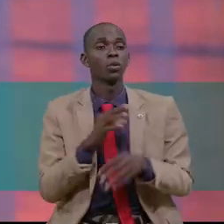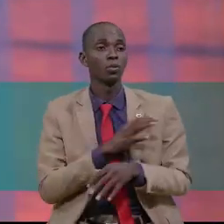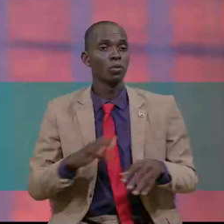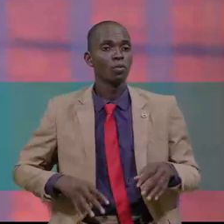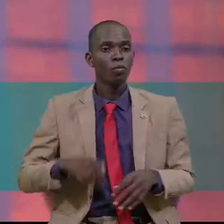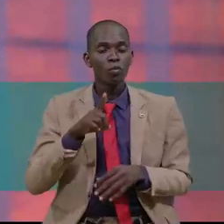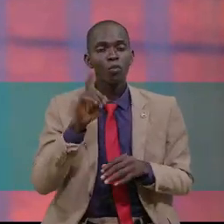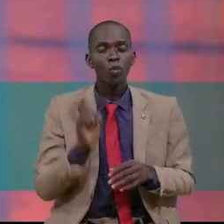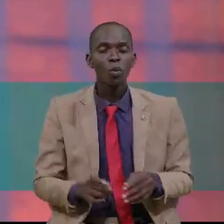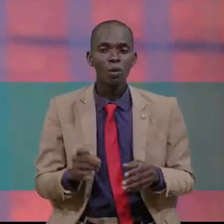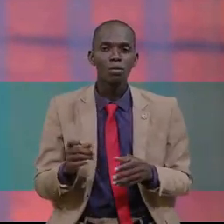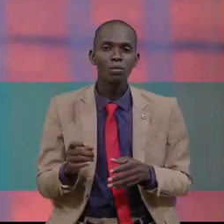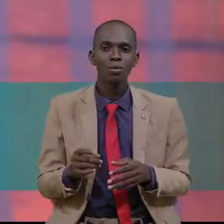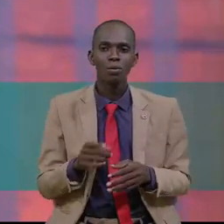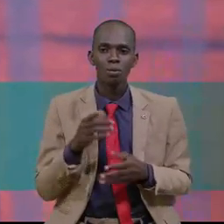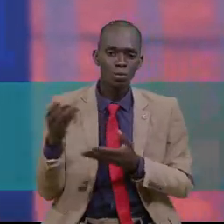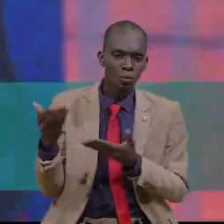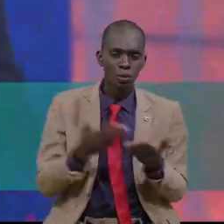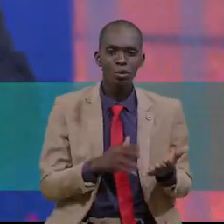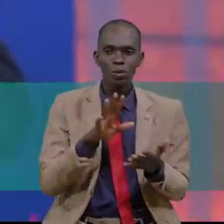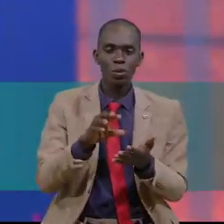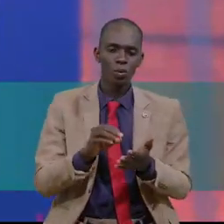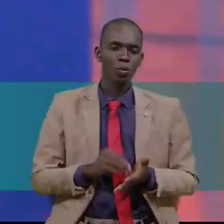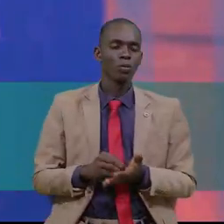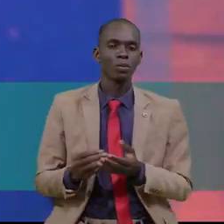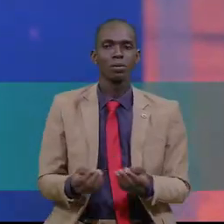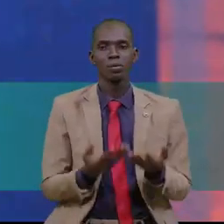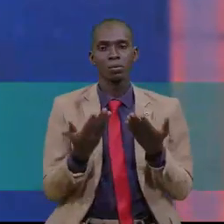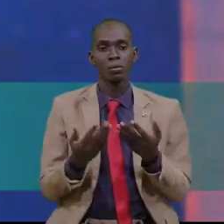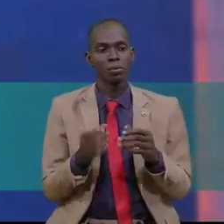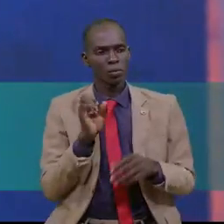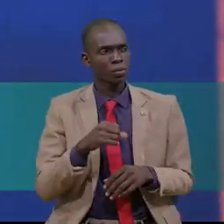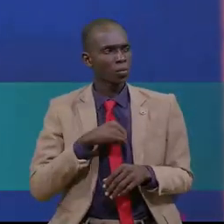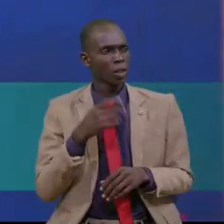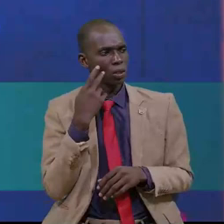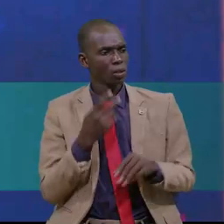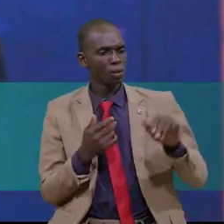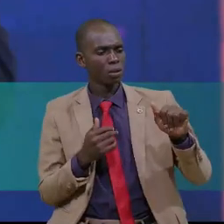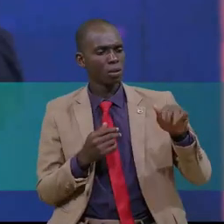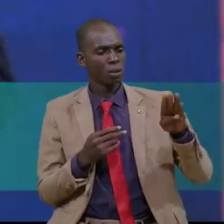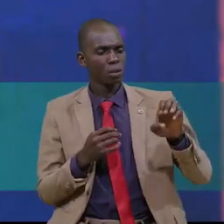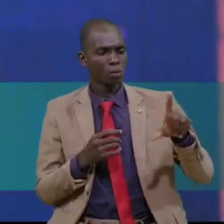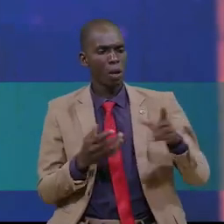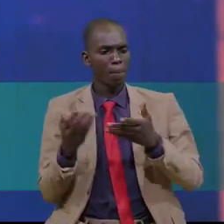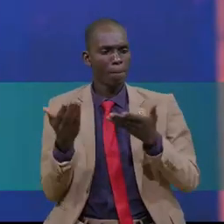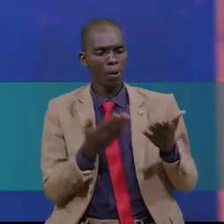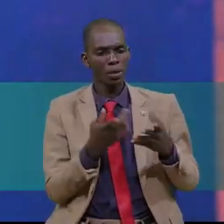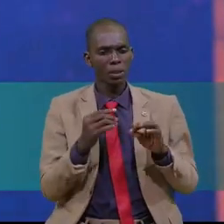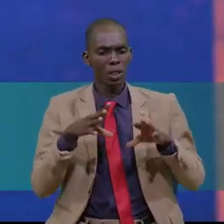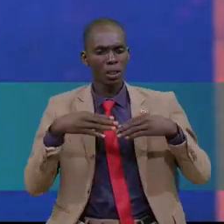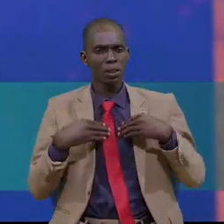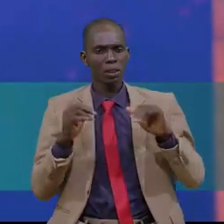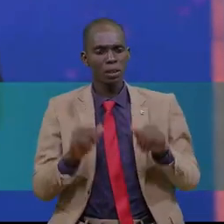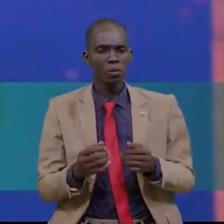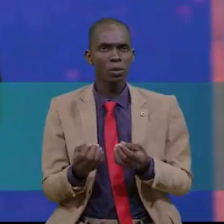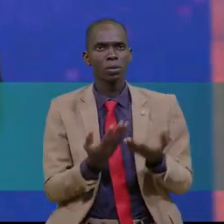Ils doivent amener leur propre sacrifice. Oui, je vois Abel amener le sacrifice acceptable